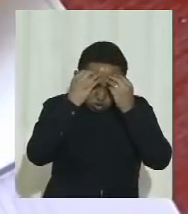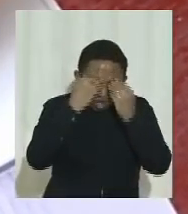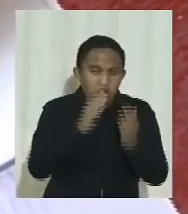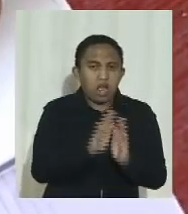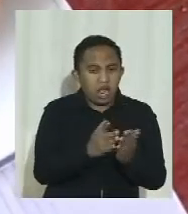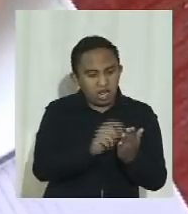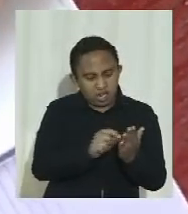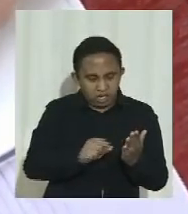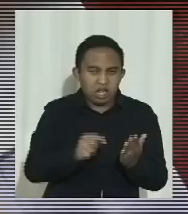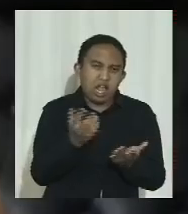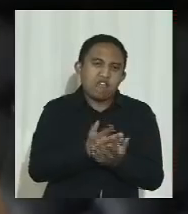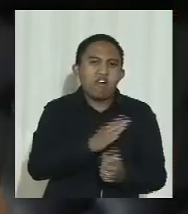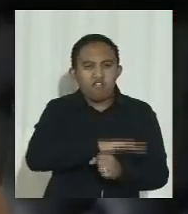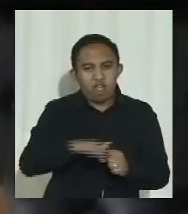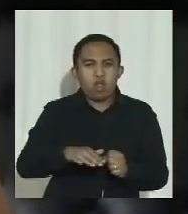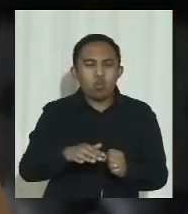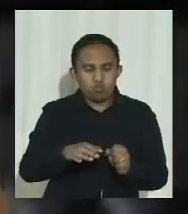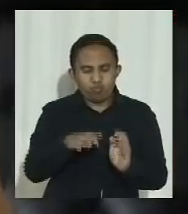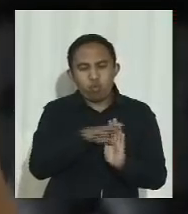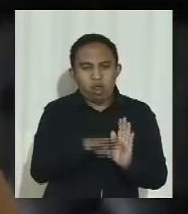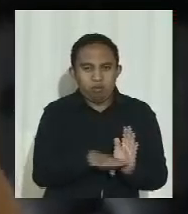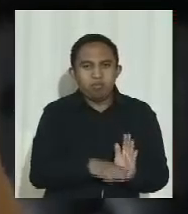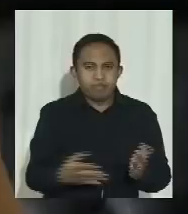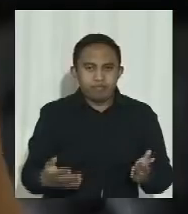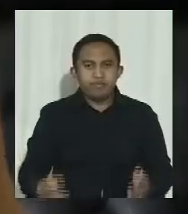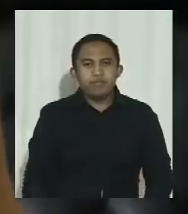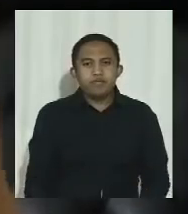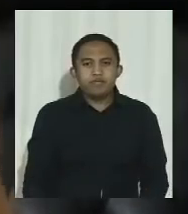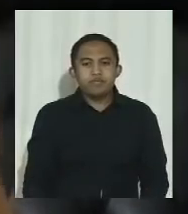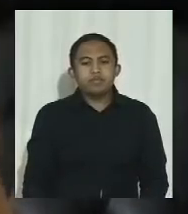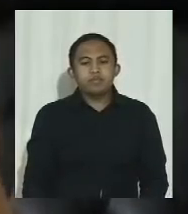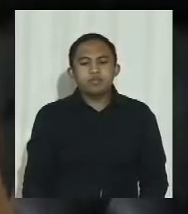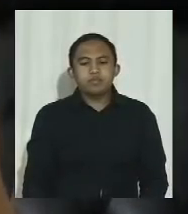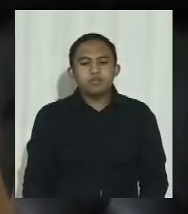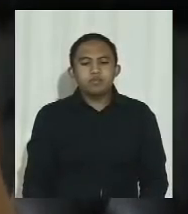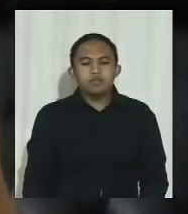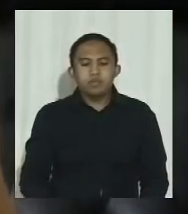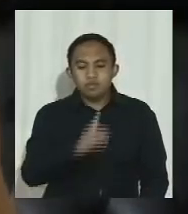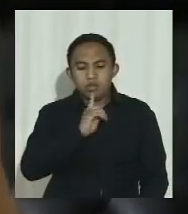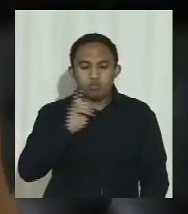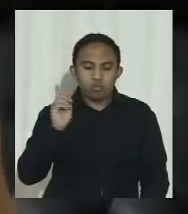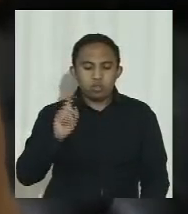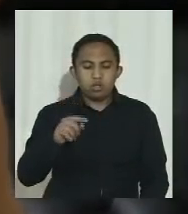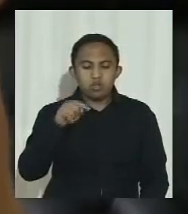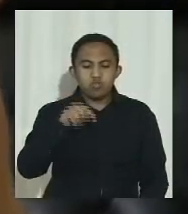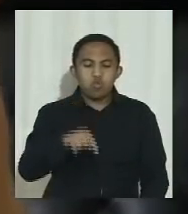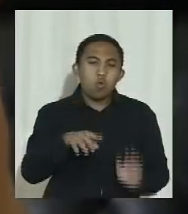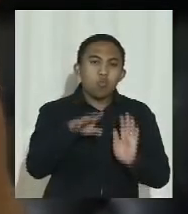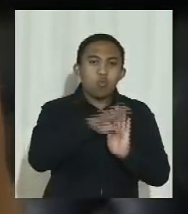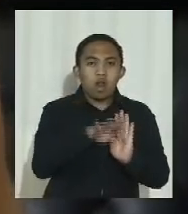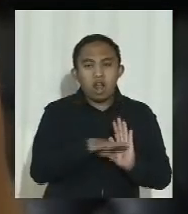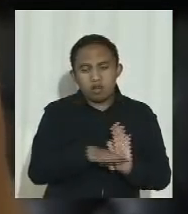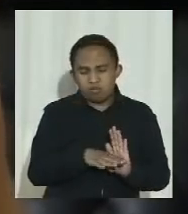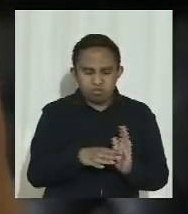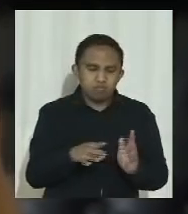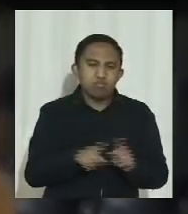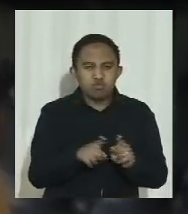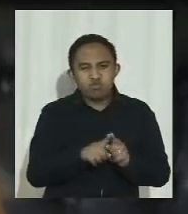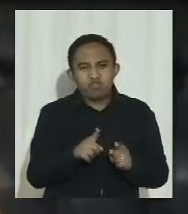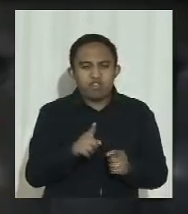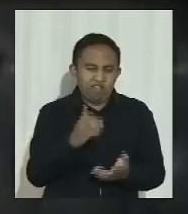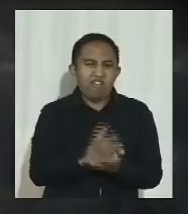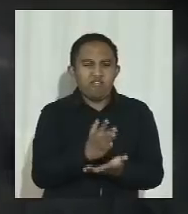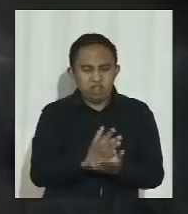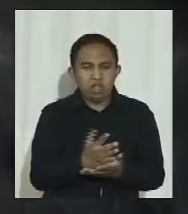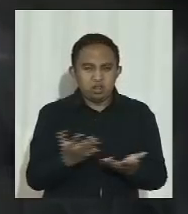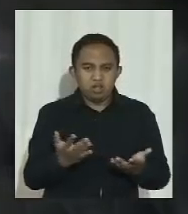anatin'ny fandaharam-pianarana. Efa ny akamaroany ny fandaharam-pianarana dia efa vita daholo amin'izao tenena antsika